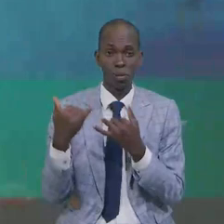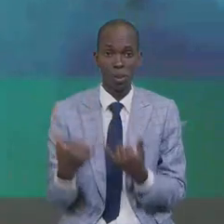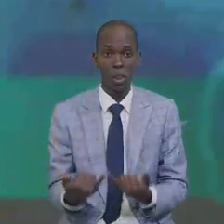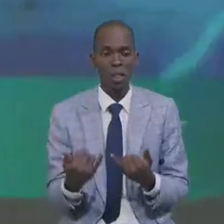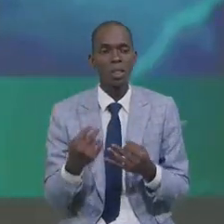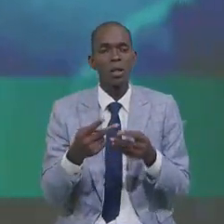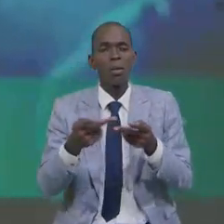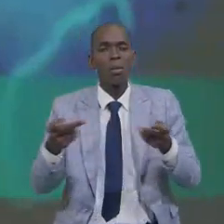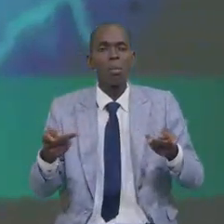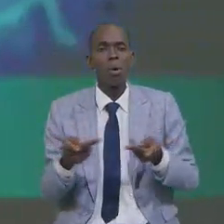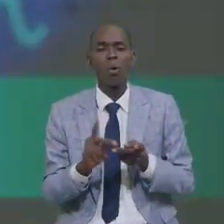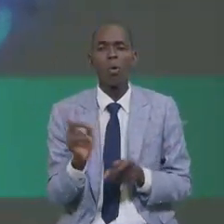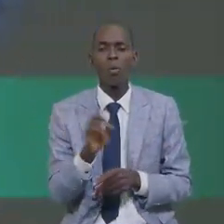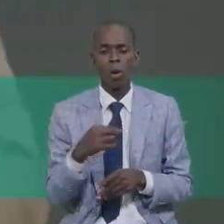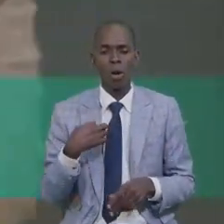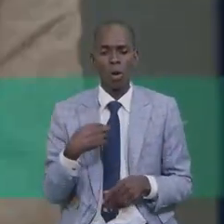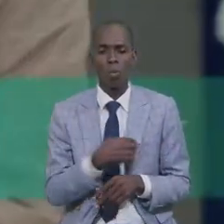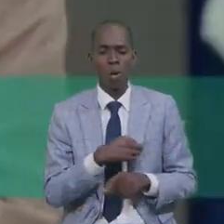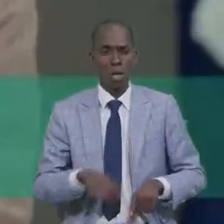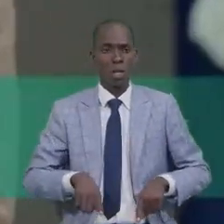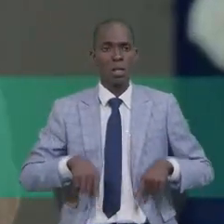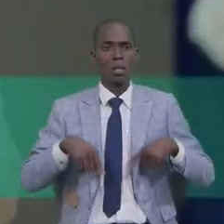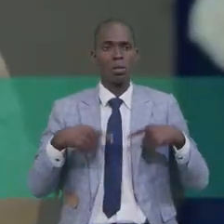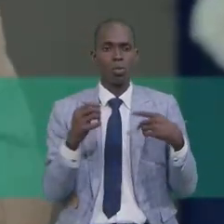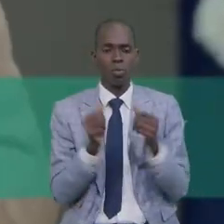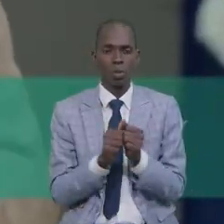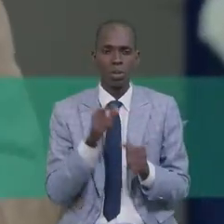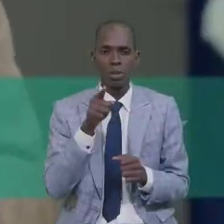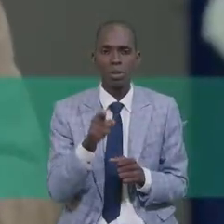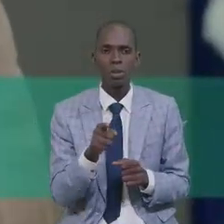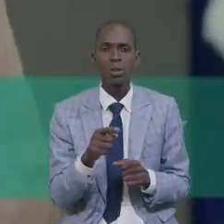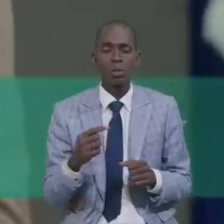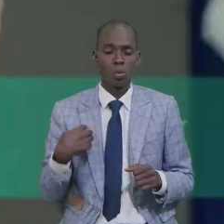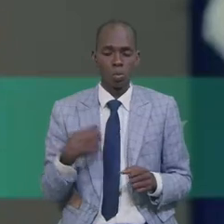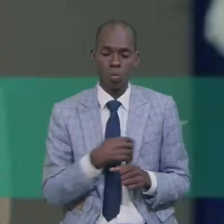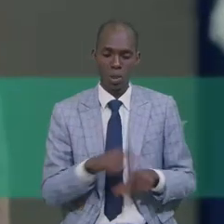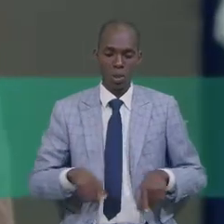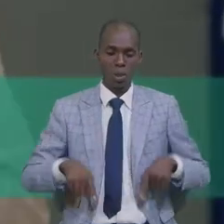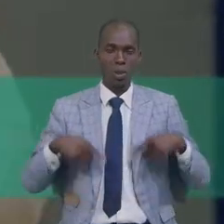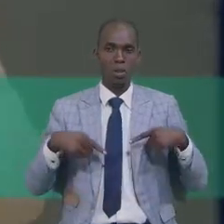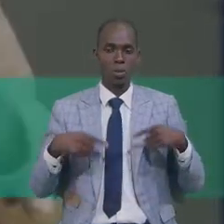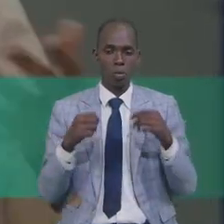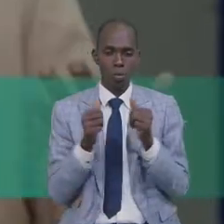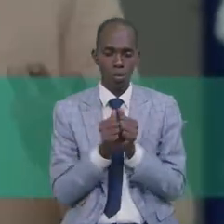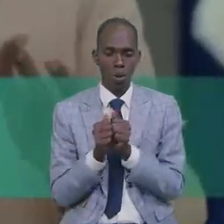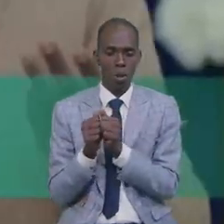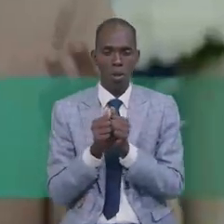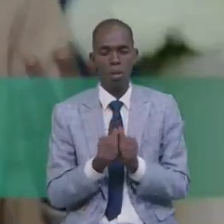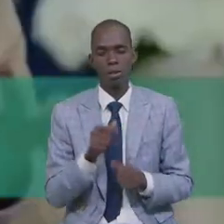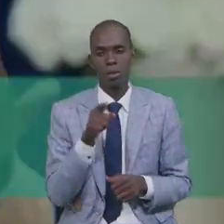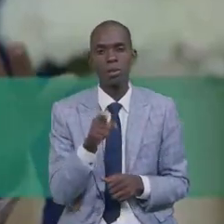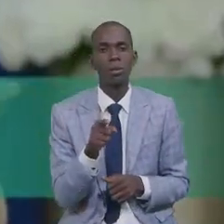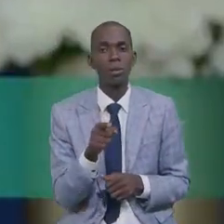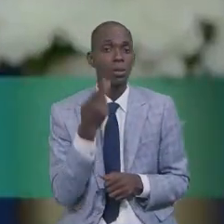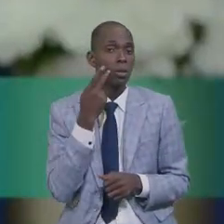lieu où nous sommes assis devant toi est trop étroit. Où nous sommes